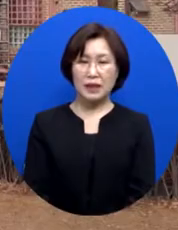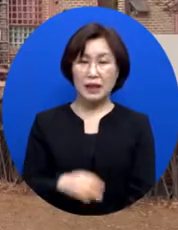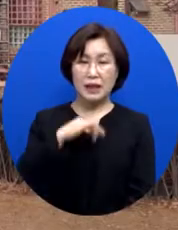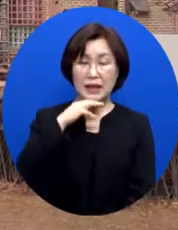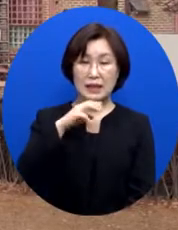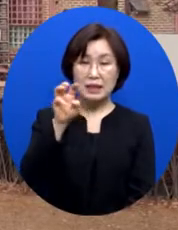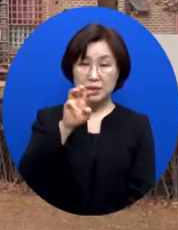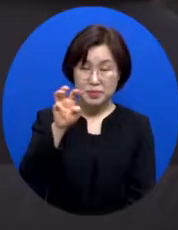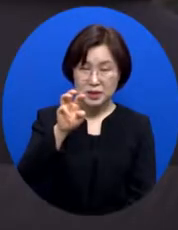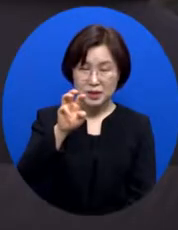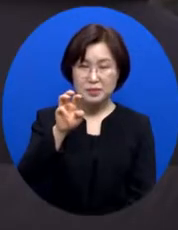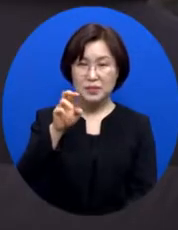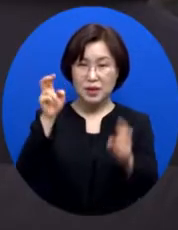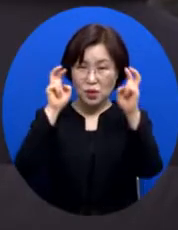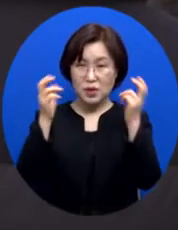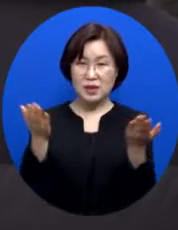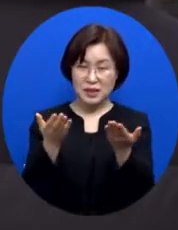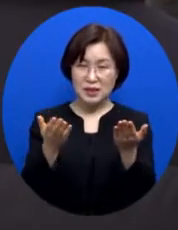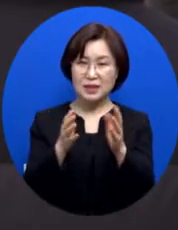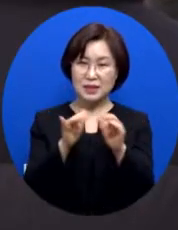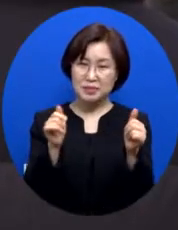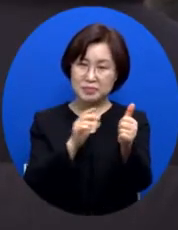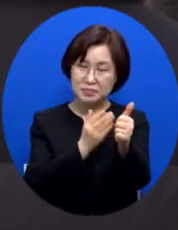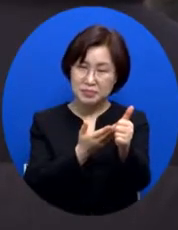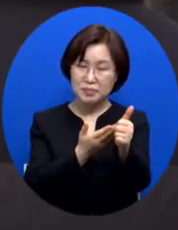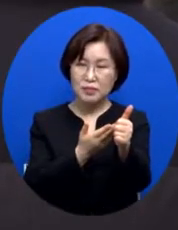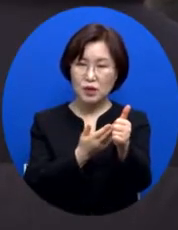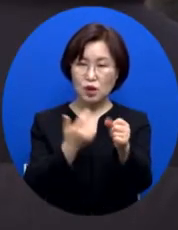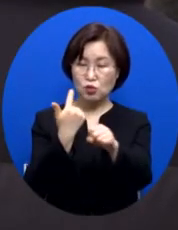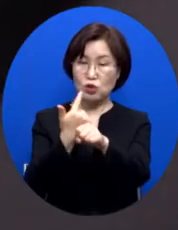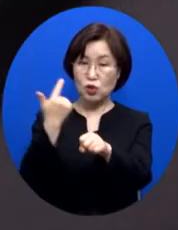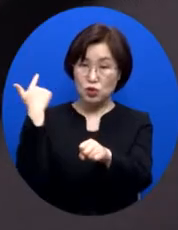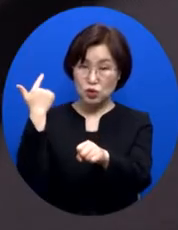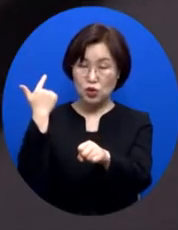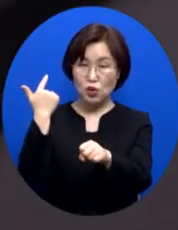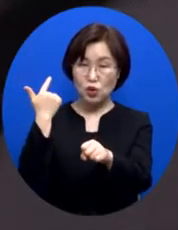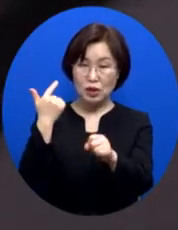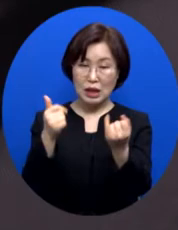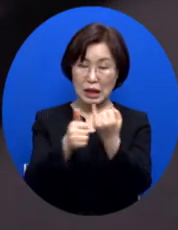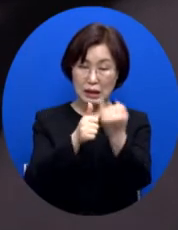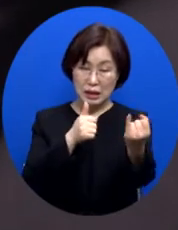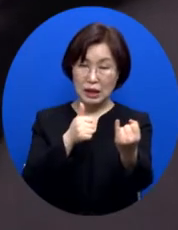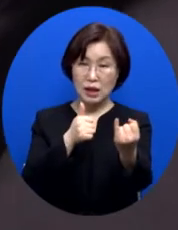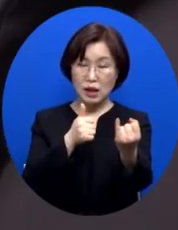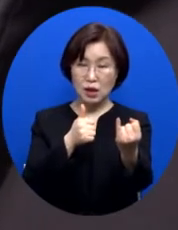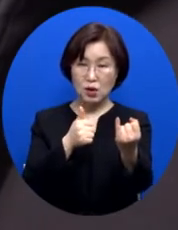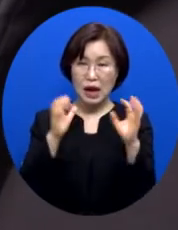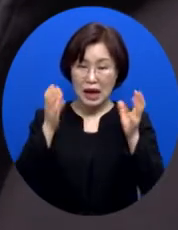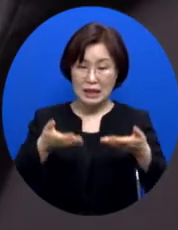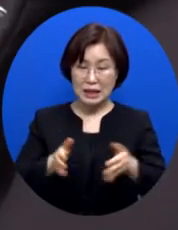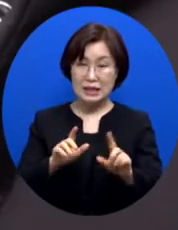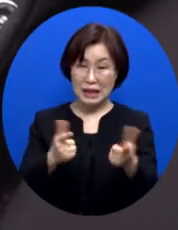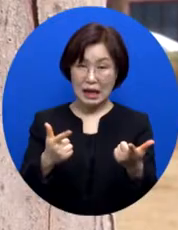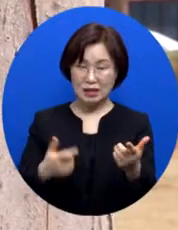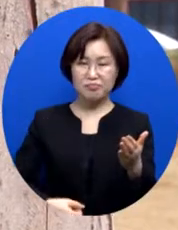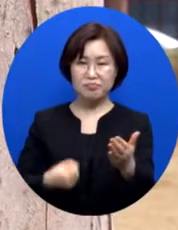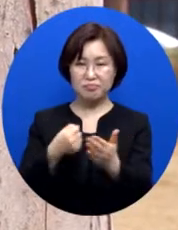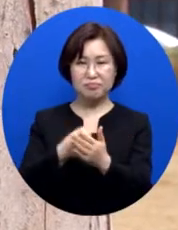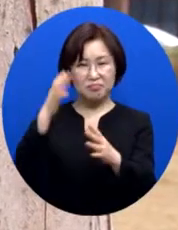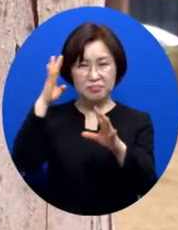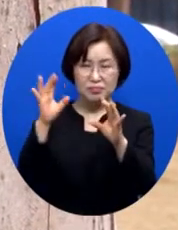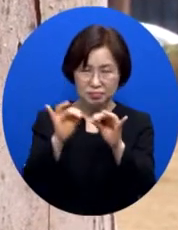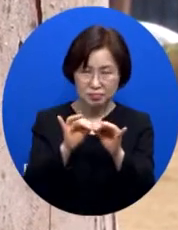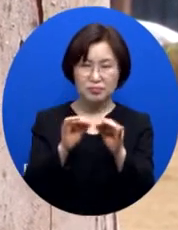직장인 1 3 혹시 6년 전 아내와 아이를 갖지 않기로 합의하고 결혼을 했습니다